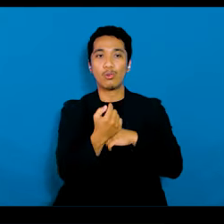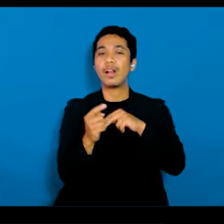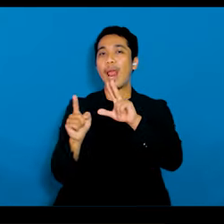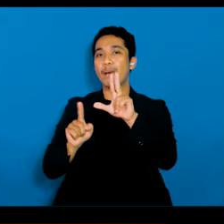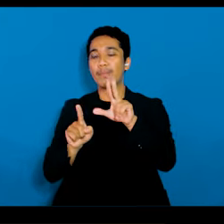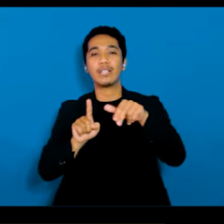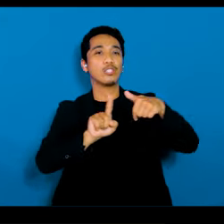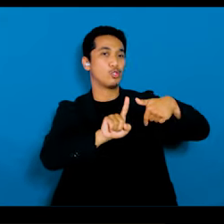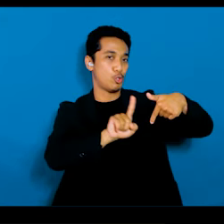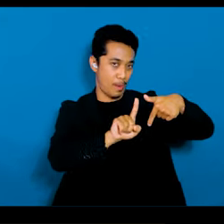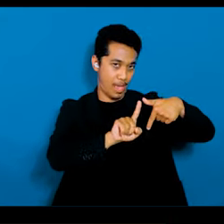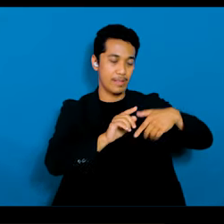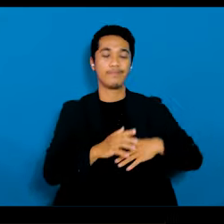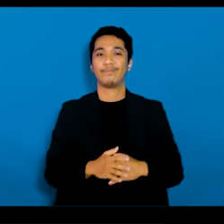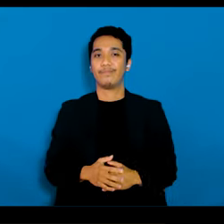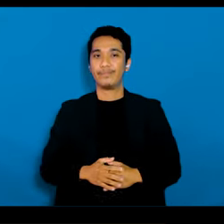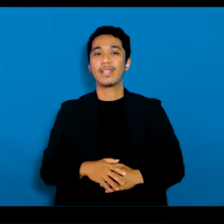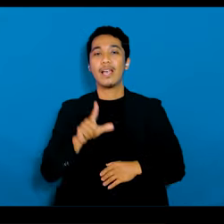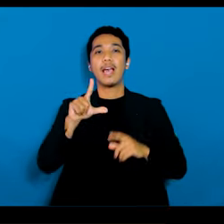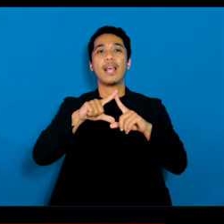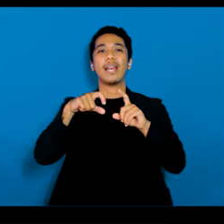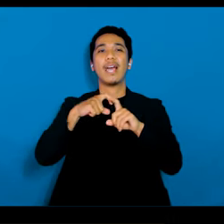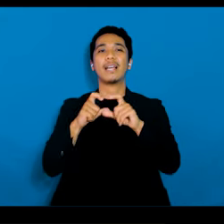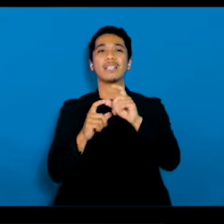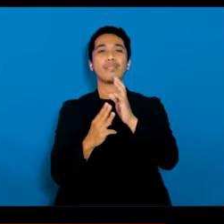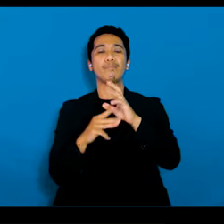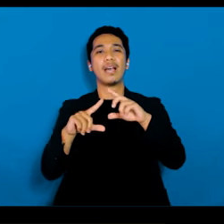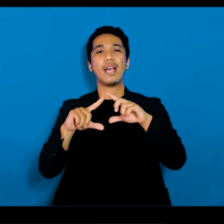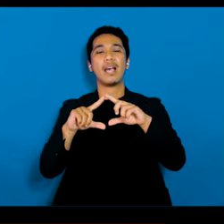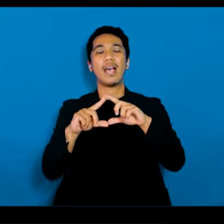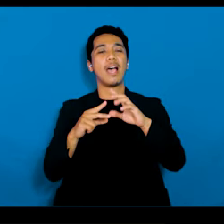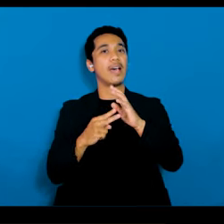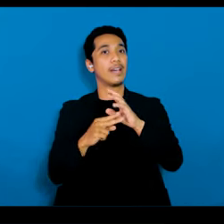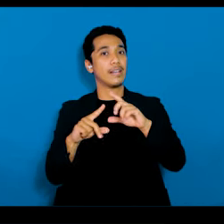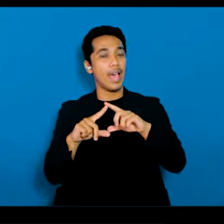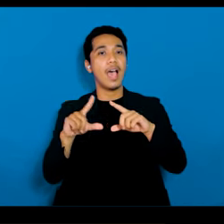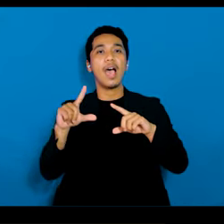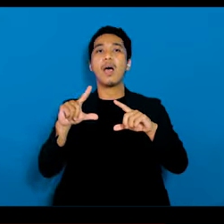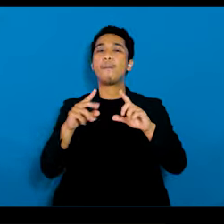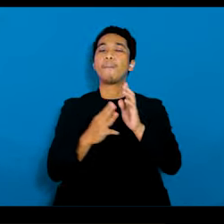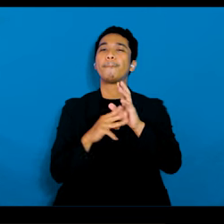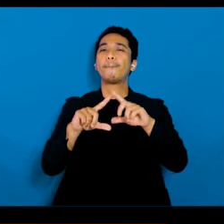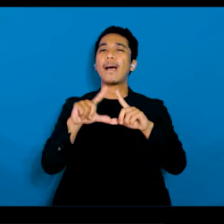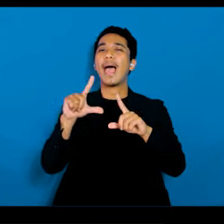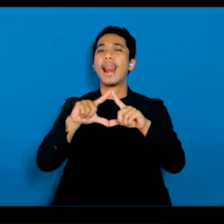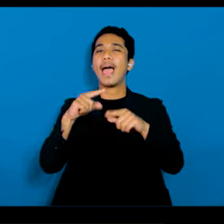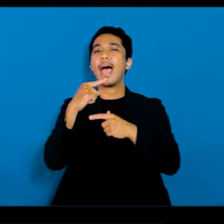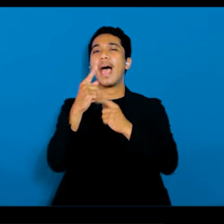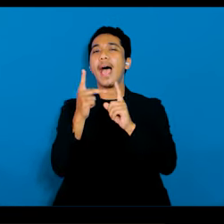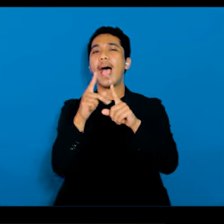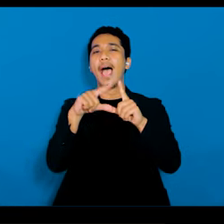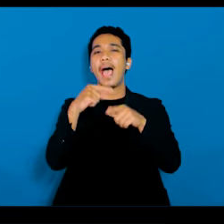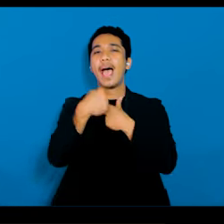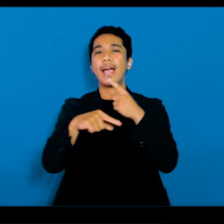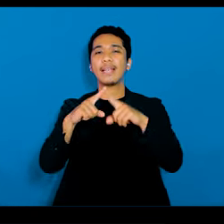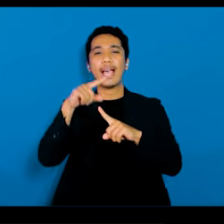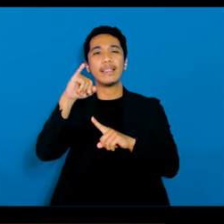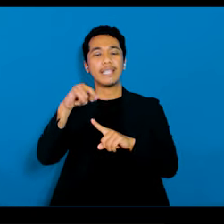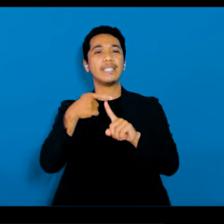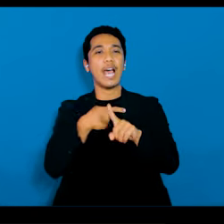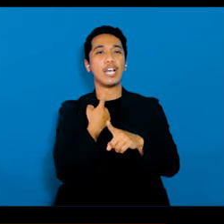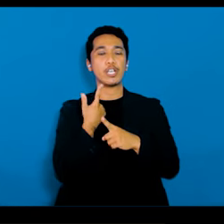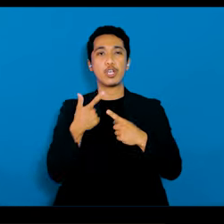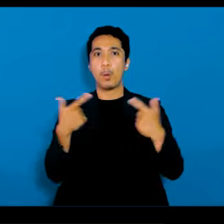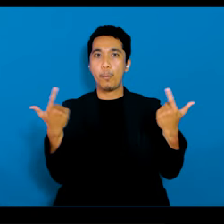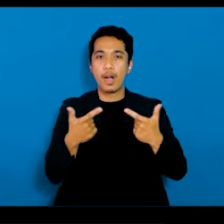tahun 1817. Kemudian Laksamana Mala Hayati. Laksamana ini panglima